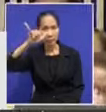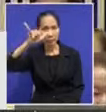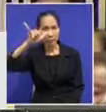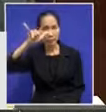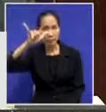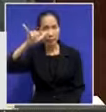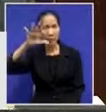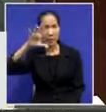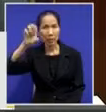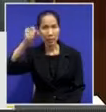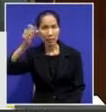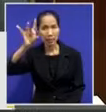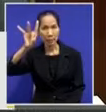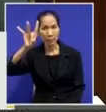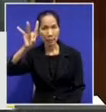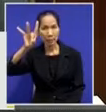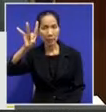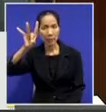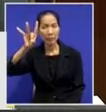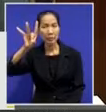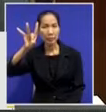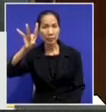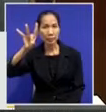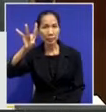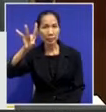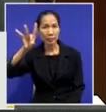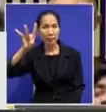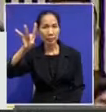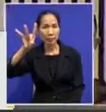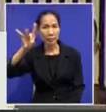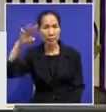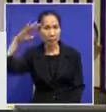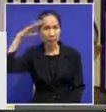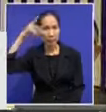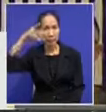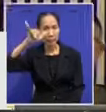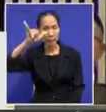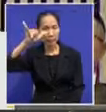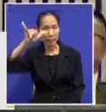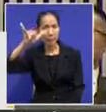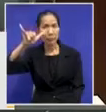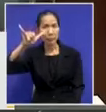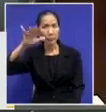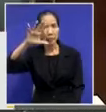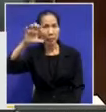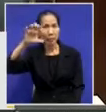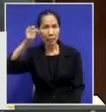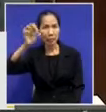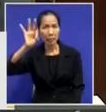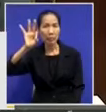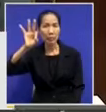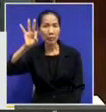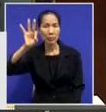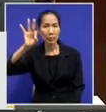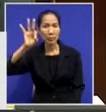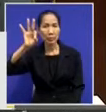ครับ 518พลเอกวีรันชันทศาสตร์โกศล พลเอกประยุทธ์จันทร์โอชาครับ 519น